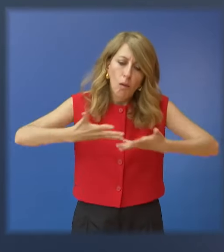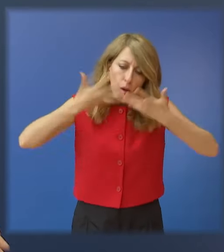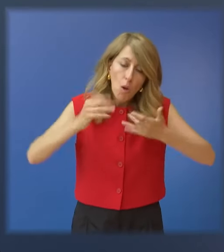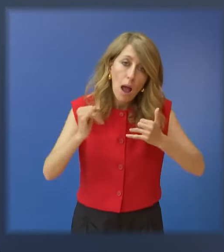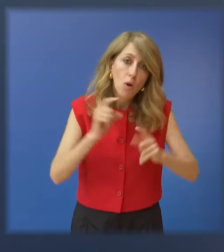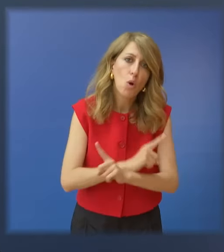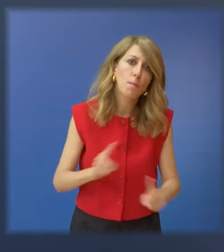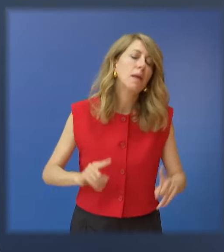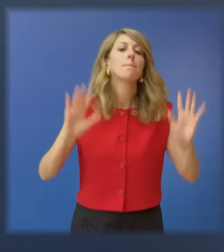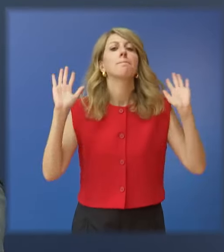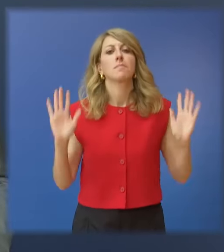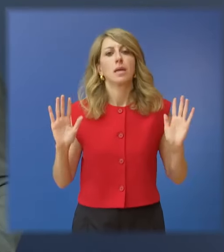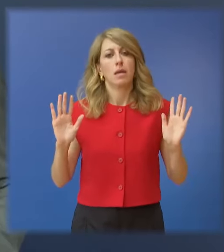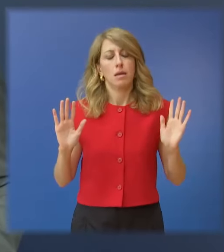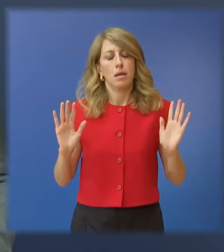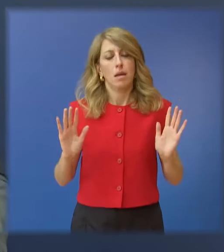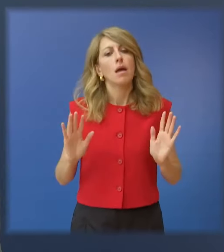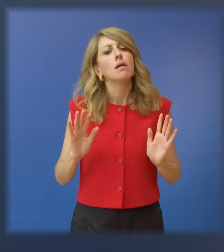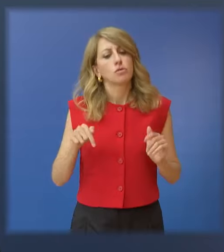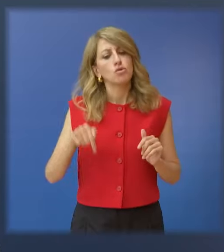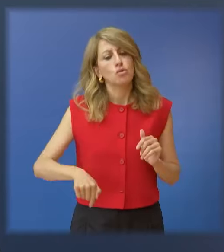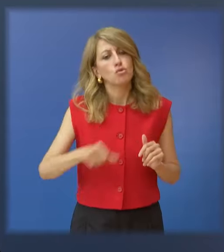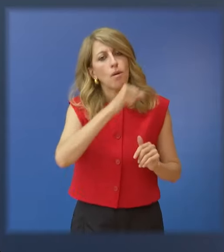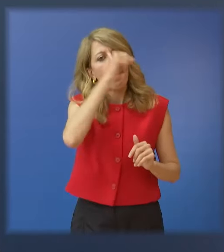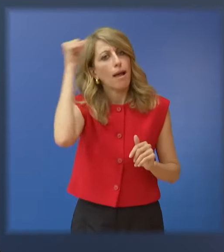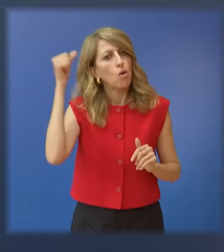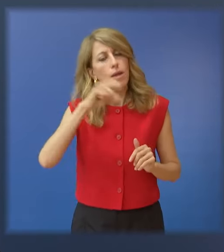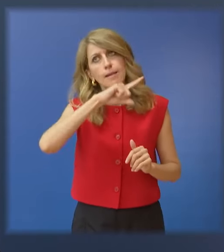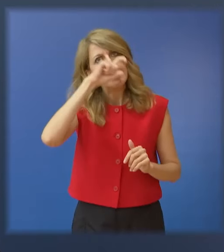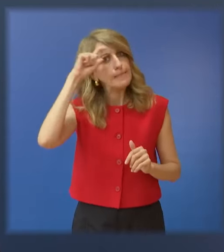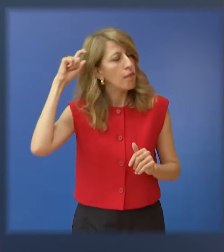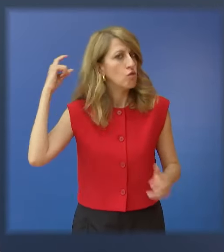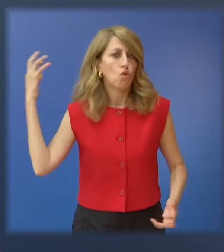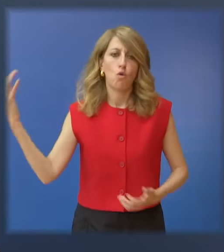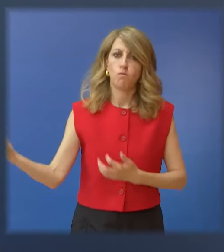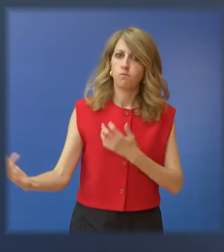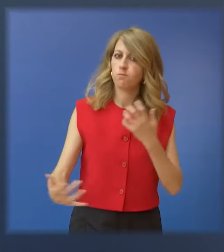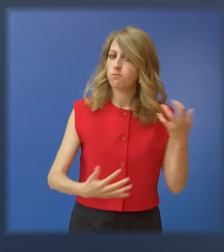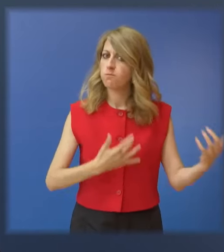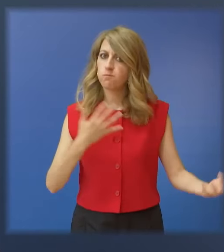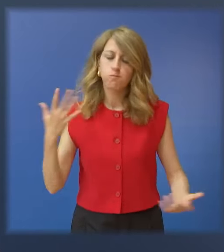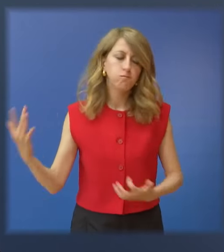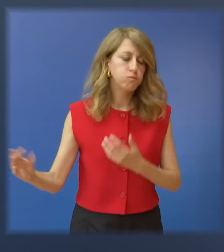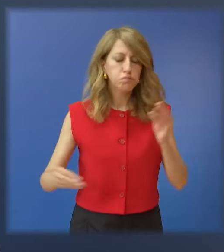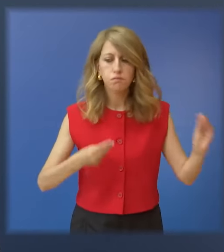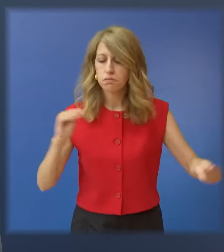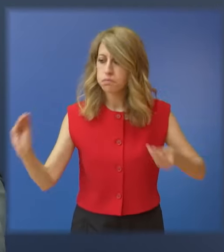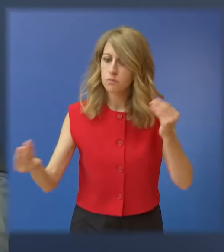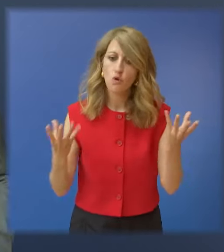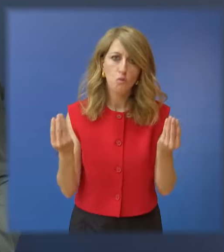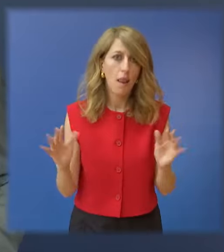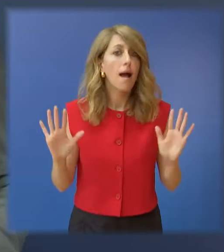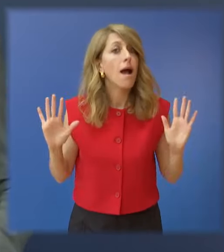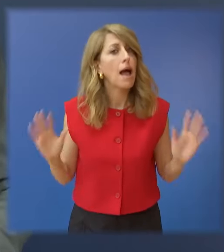αντιπυρικής της περιόδου φαίνεται ότι ε υπάρχει αυτό που λέμε υπάρχει κράτος ε που με τα με τις